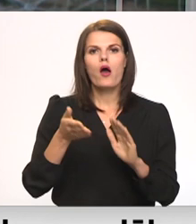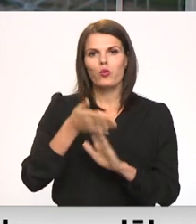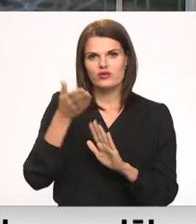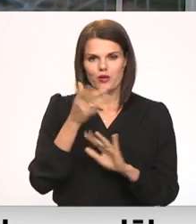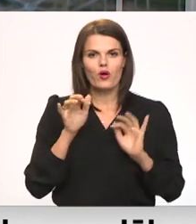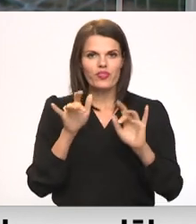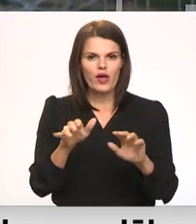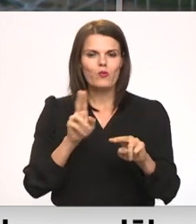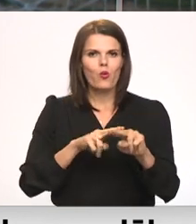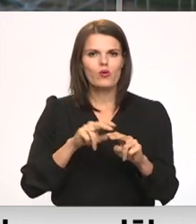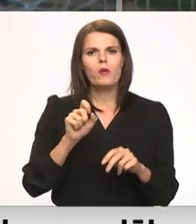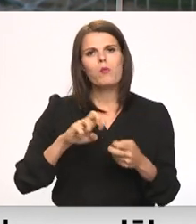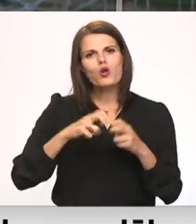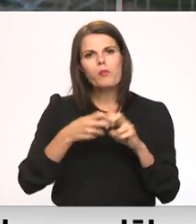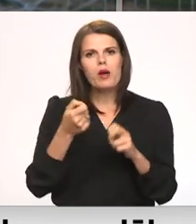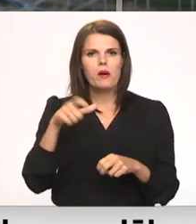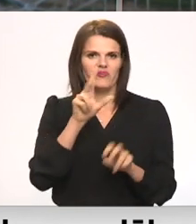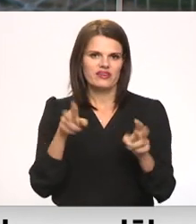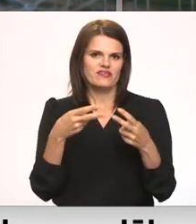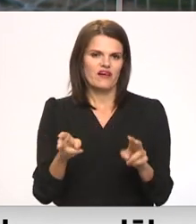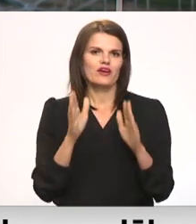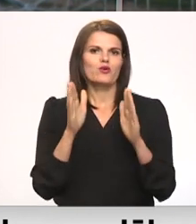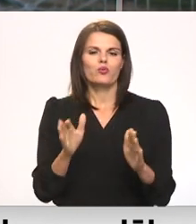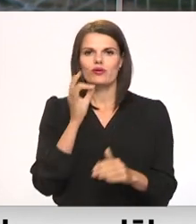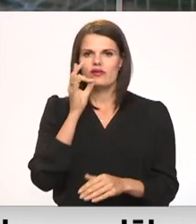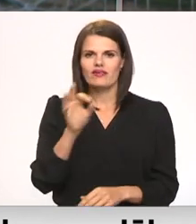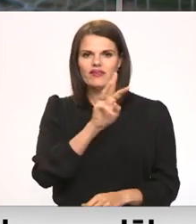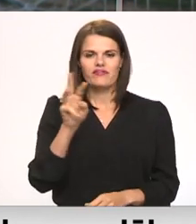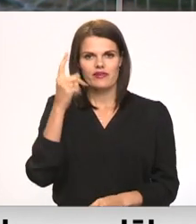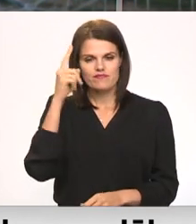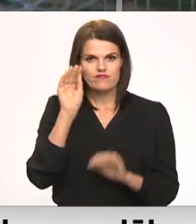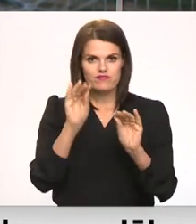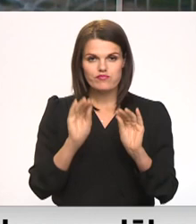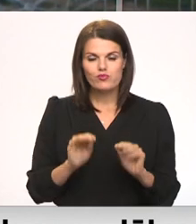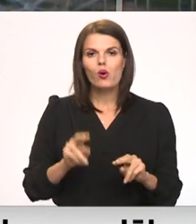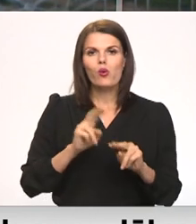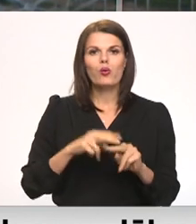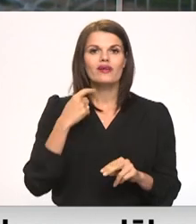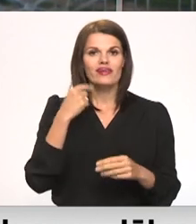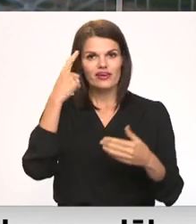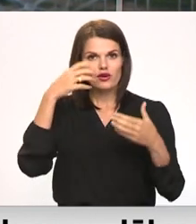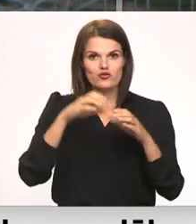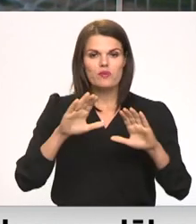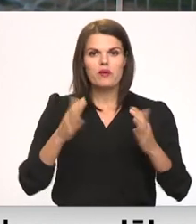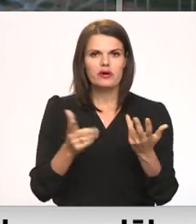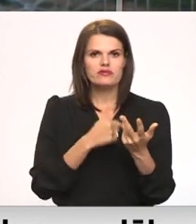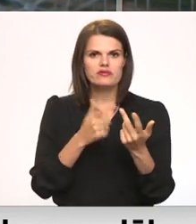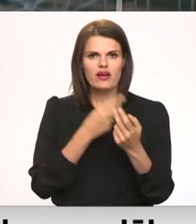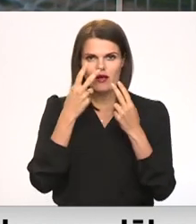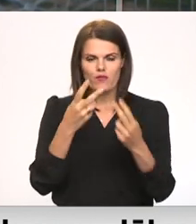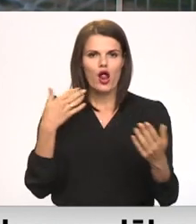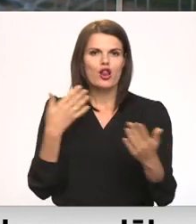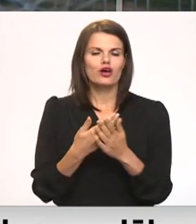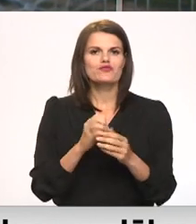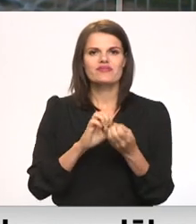traucējumiem vairs nevajadzētu būt. Tā ziņo vietnes izstrādātāji un Rīgas doma. Tomēr skaitļi rāda, ka līdz šim sistēmā piereģistrēti